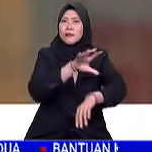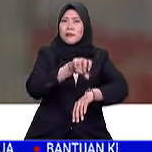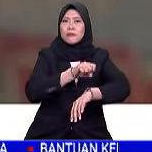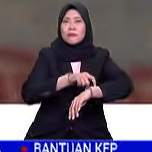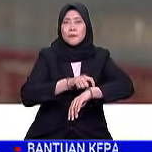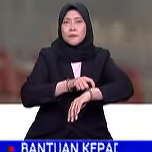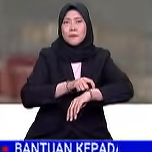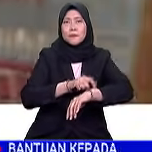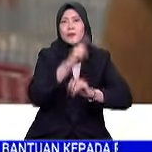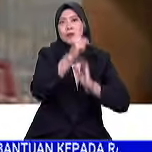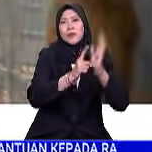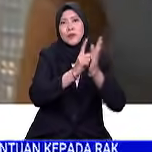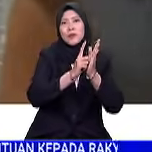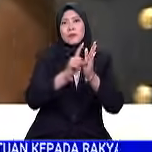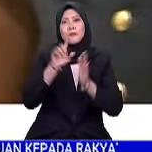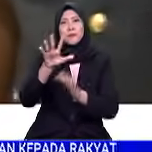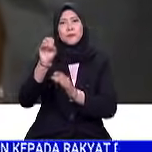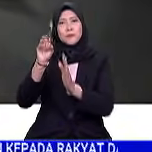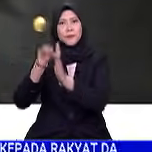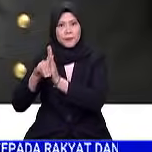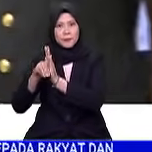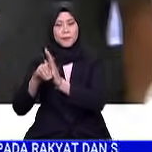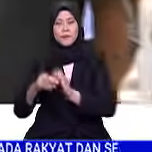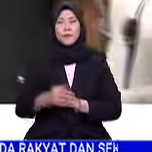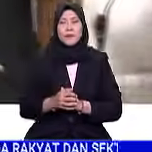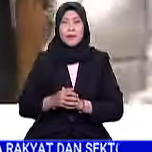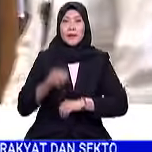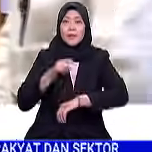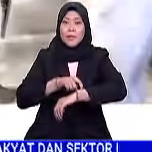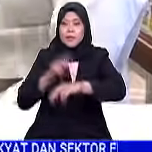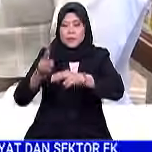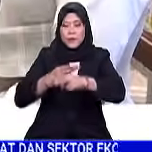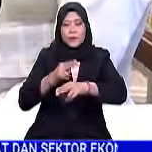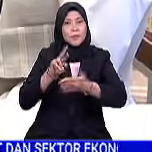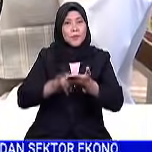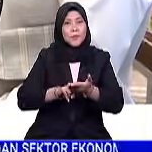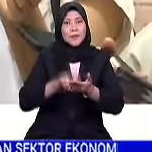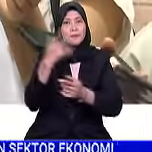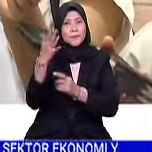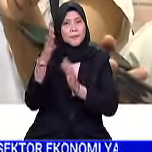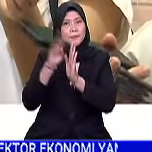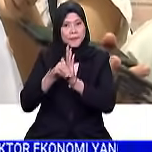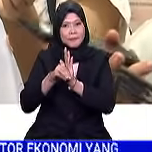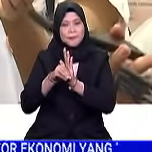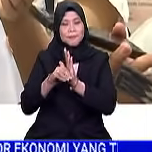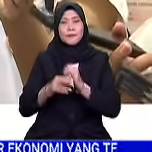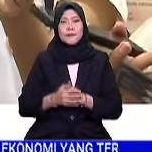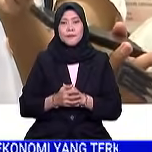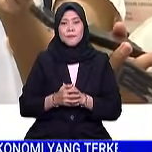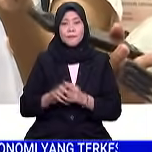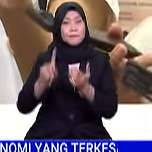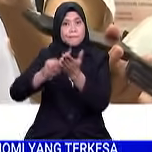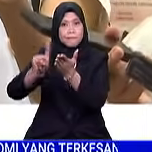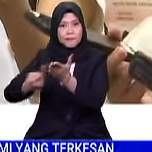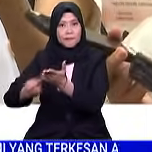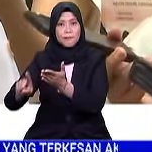pengunjung adalah selama 1 jam 50 minit manakala masa paling singkat dicatatkan adalah 15 minit. Dan pemeriksaan